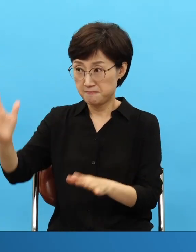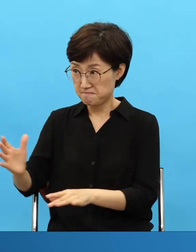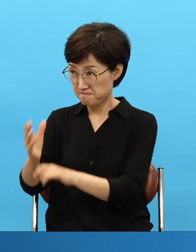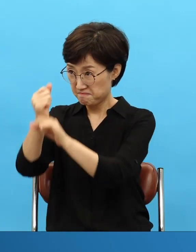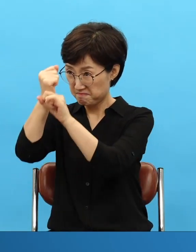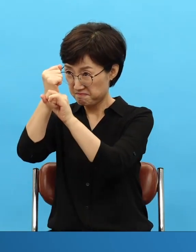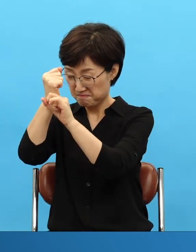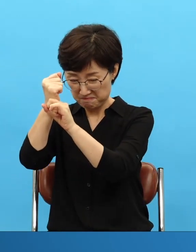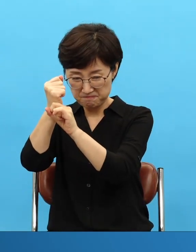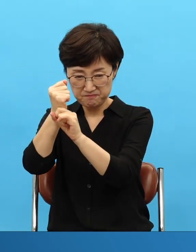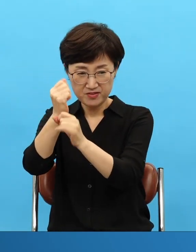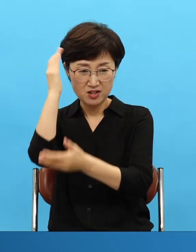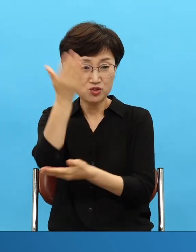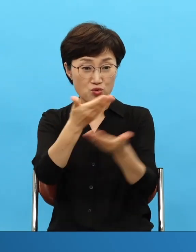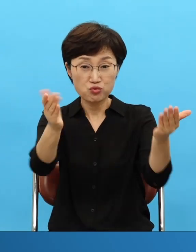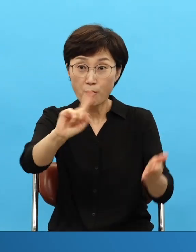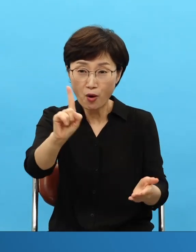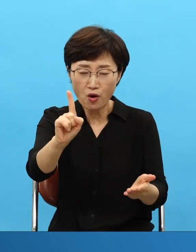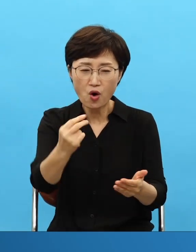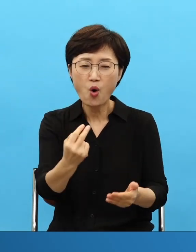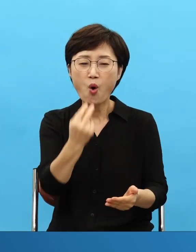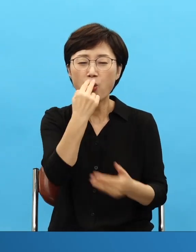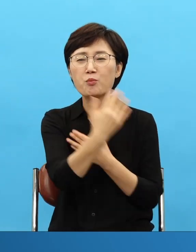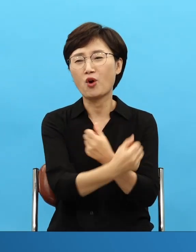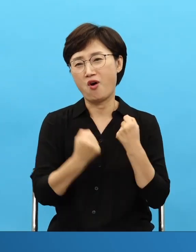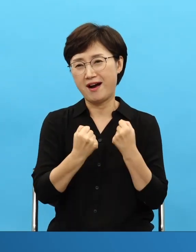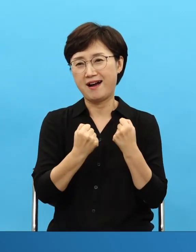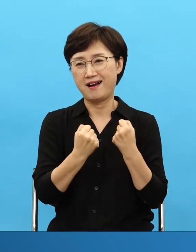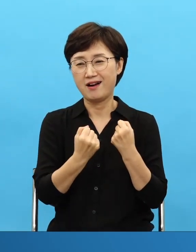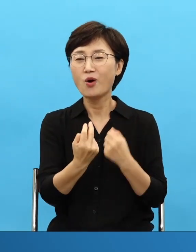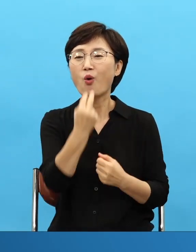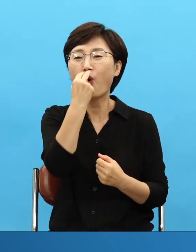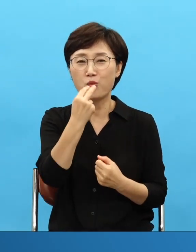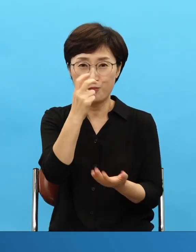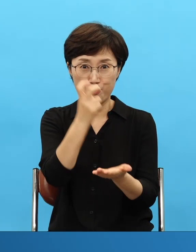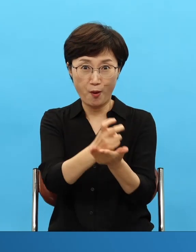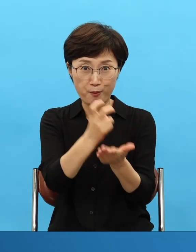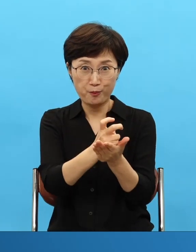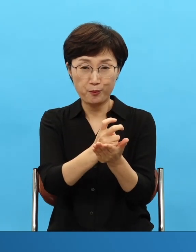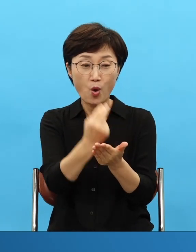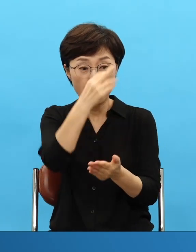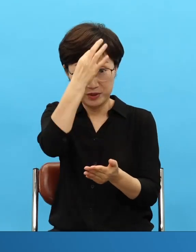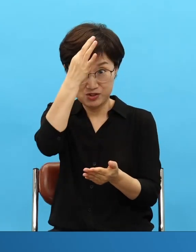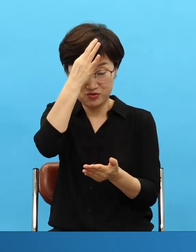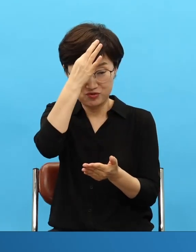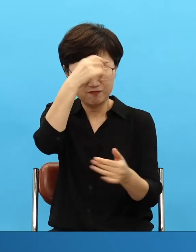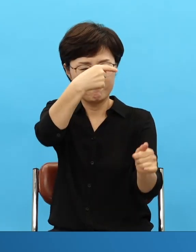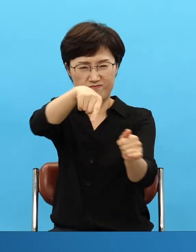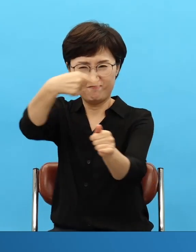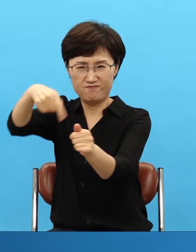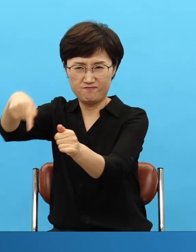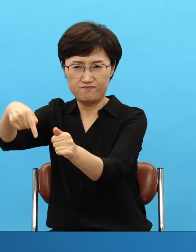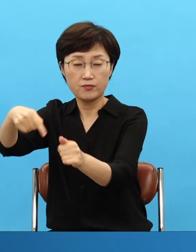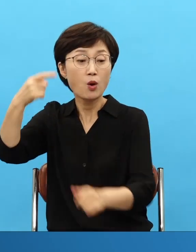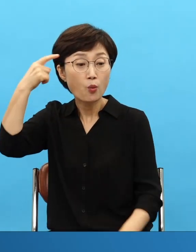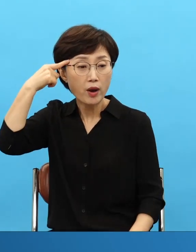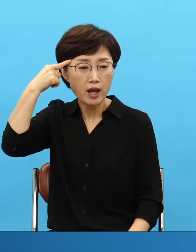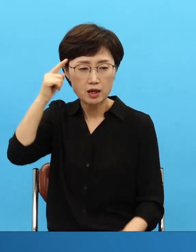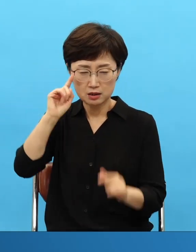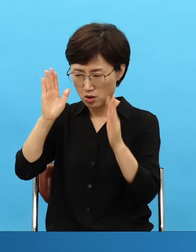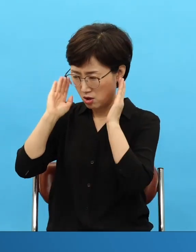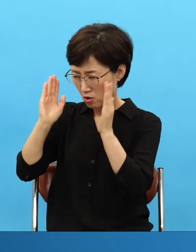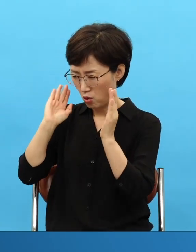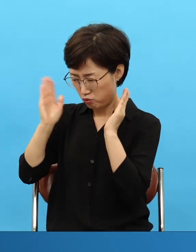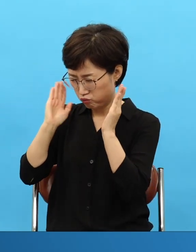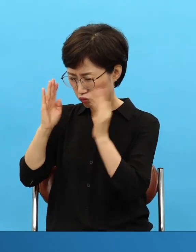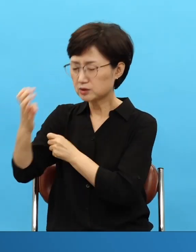그게 건강법을 내가 본 거를 한 40년 동안 확인한 거예요. And that's why I share with you that mystery by which you can attain good health through the deep